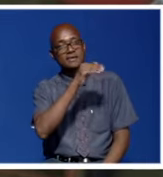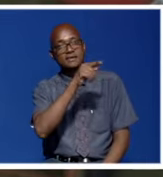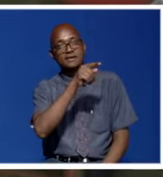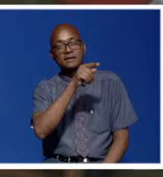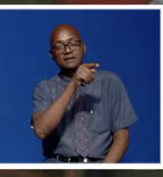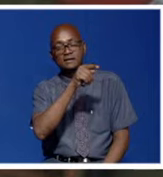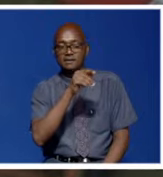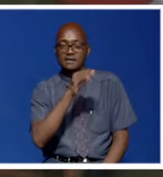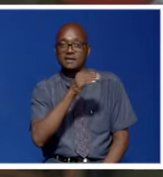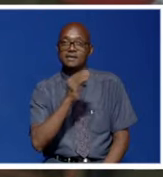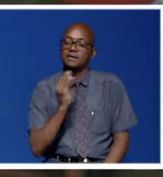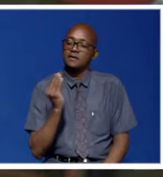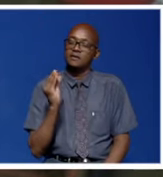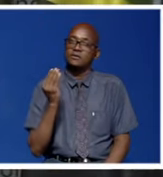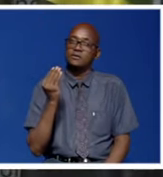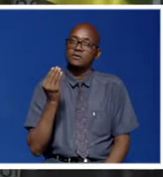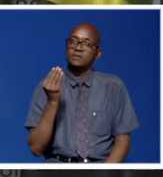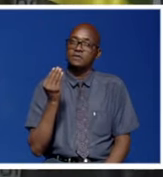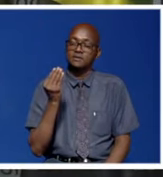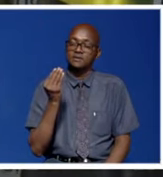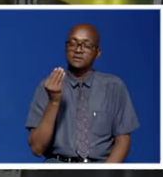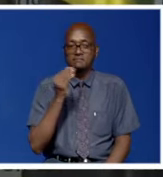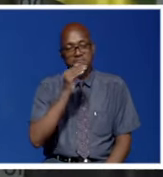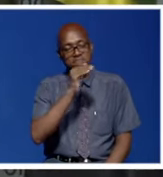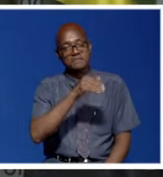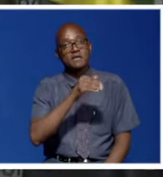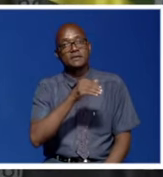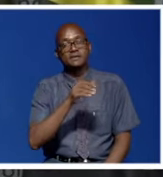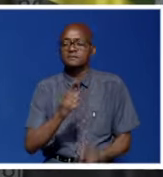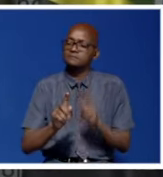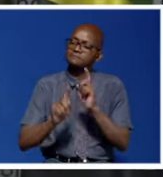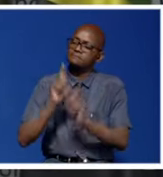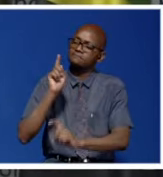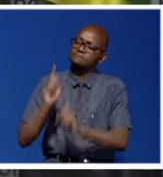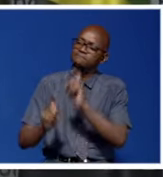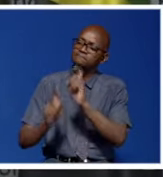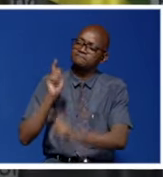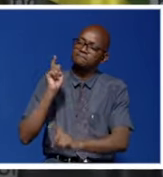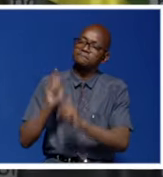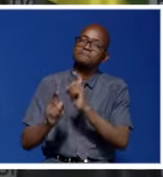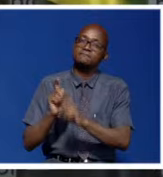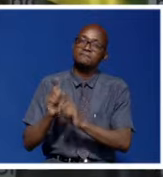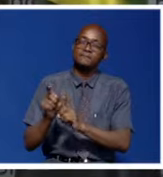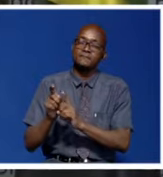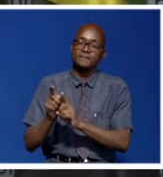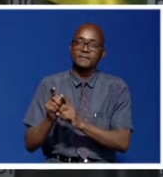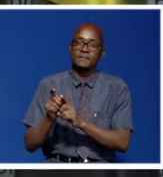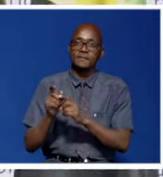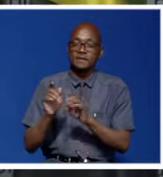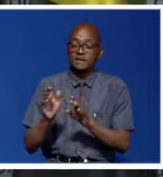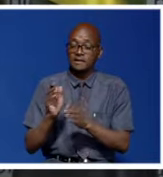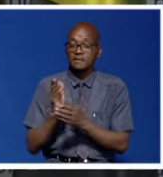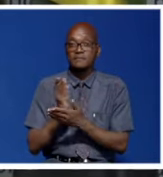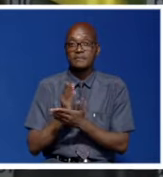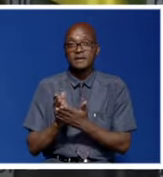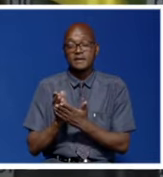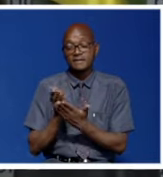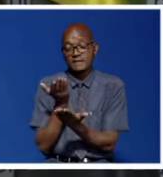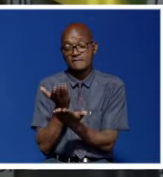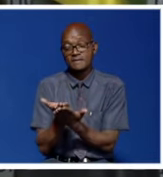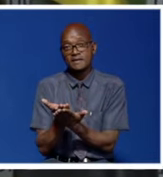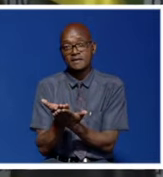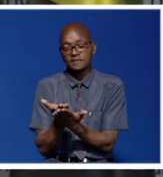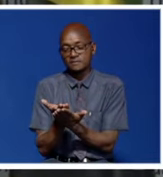yani Geita Gold Mine. Wamehojiwa kwa kina, baadhi ya vielelezo ambavyo ni sehemu ya